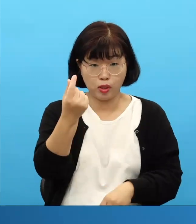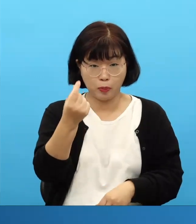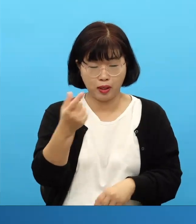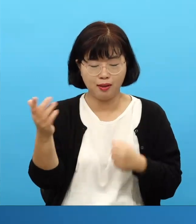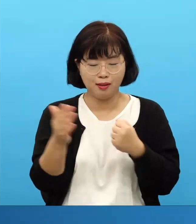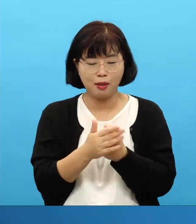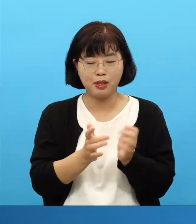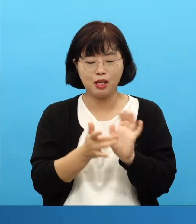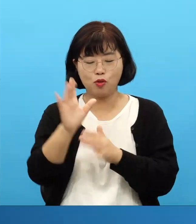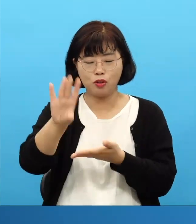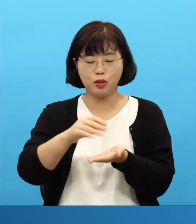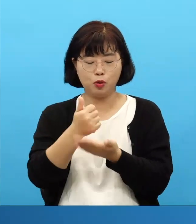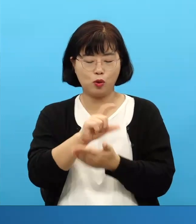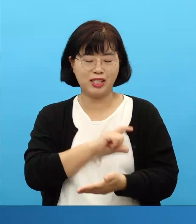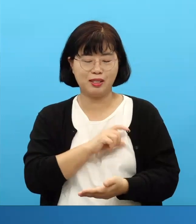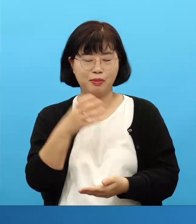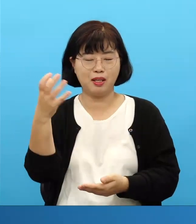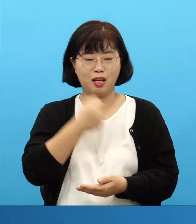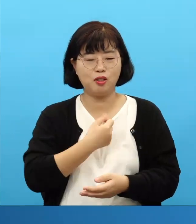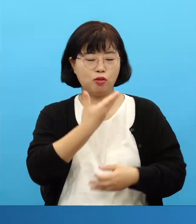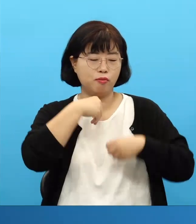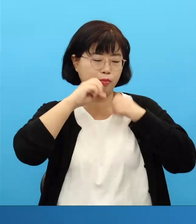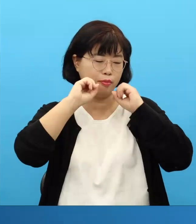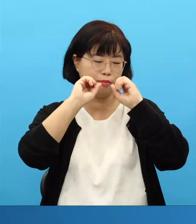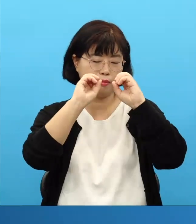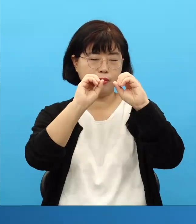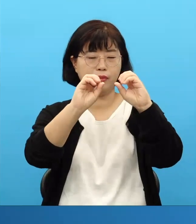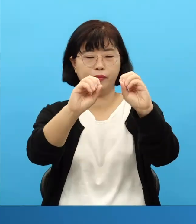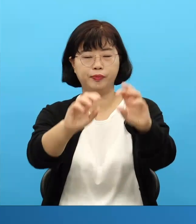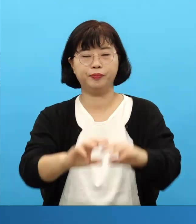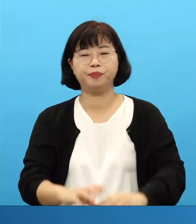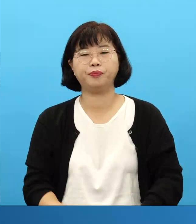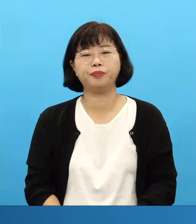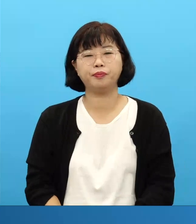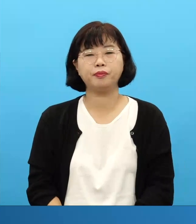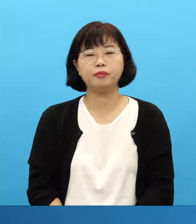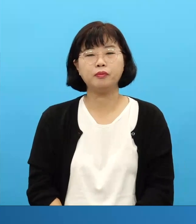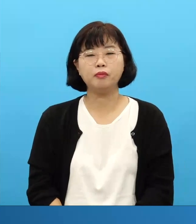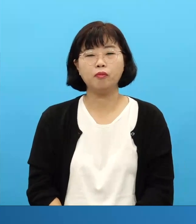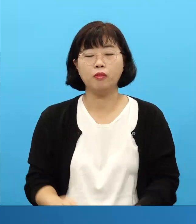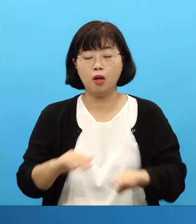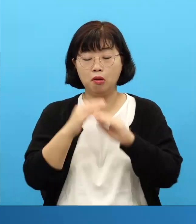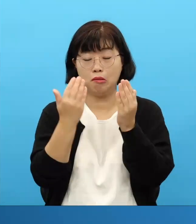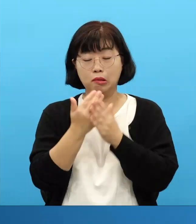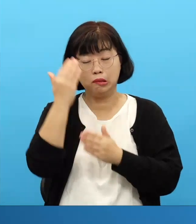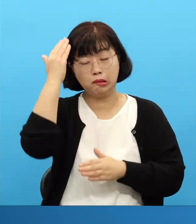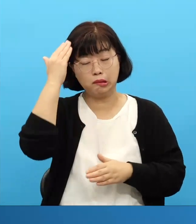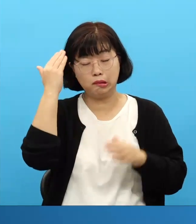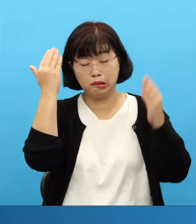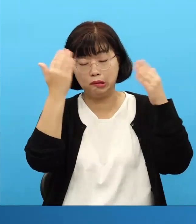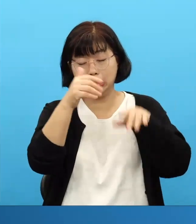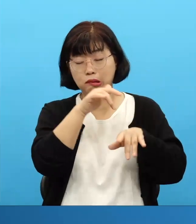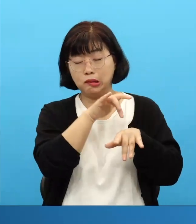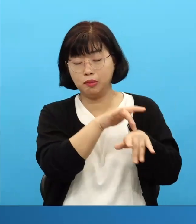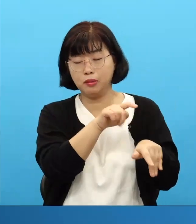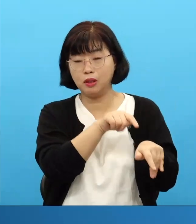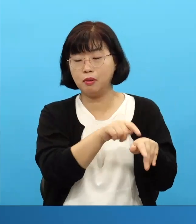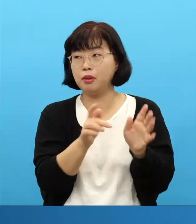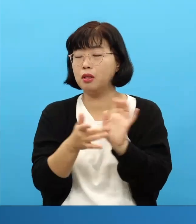his name. 복음을 막고 교회를 어렵게 만드는 모든 흑암 세력들은 예수 그리스도